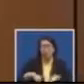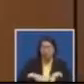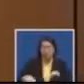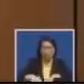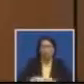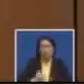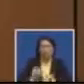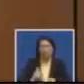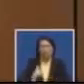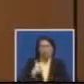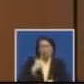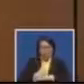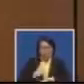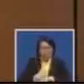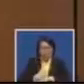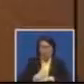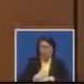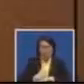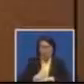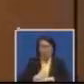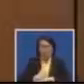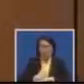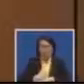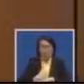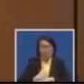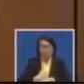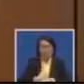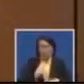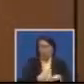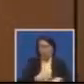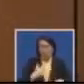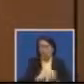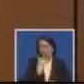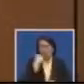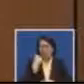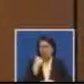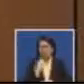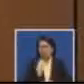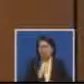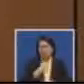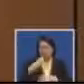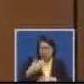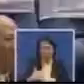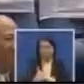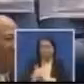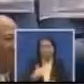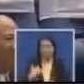ผมเหนือจากทุกอำนาจทั้งสามอำนาจอ่านกฎหมายเป็นไหม